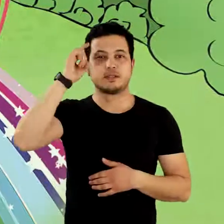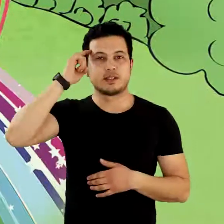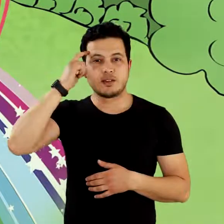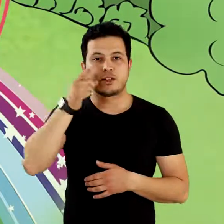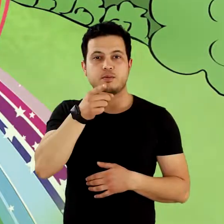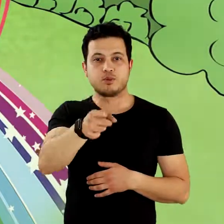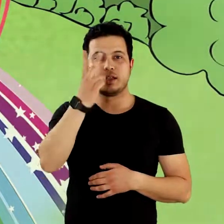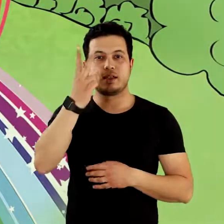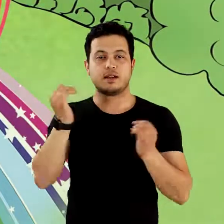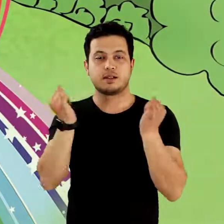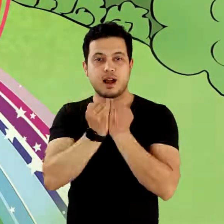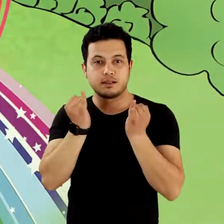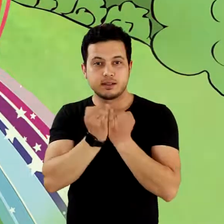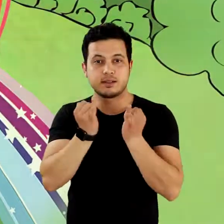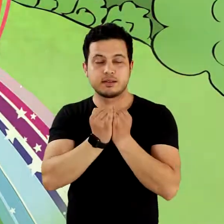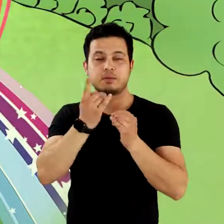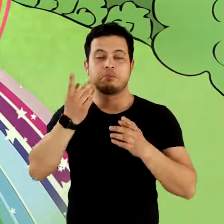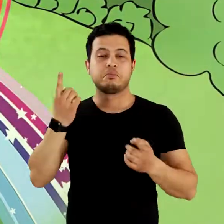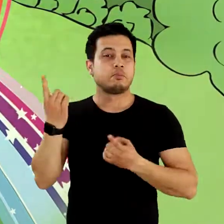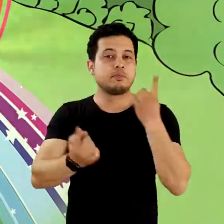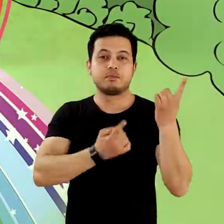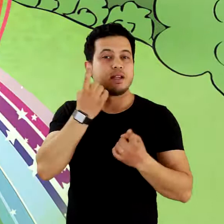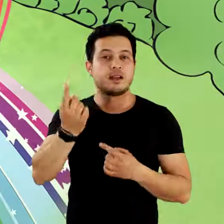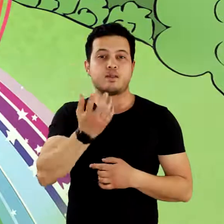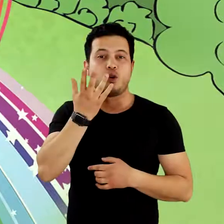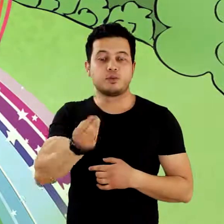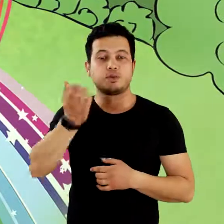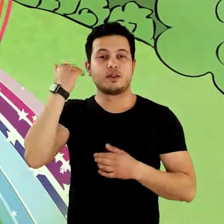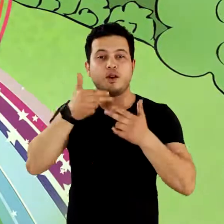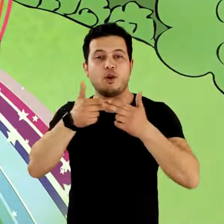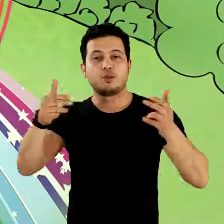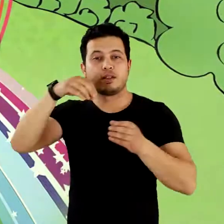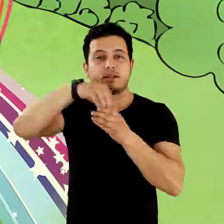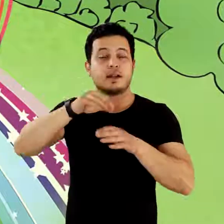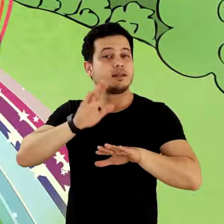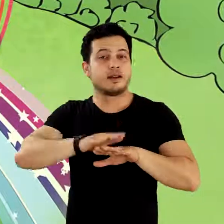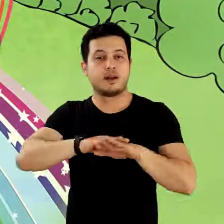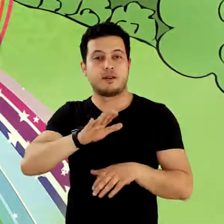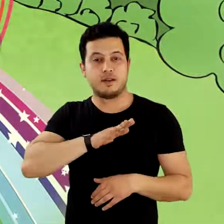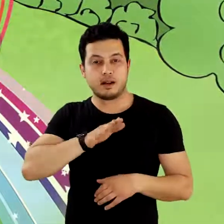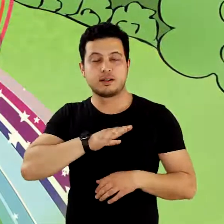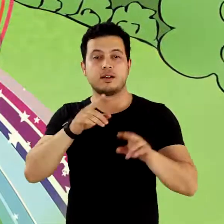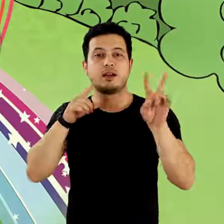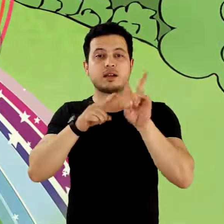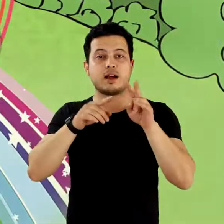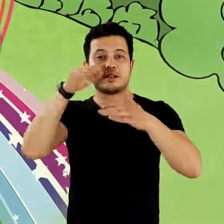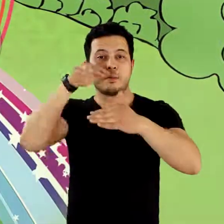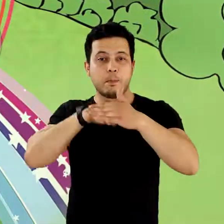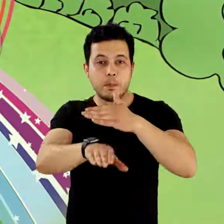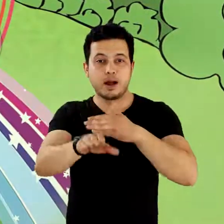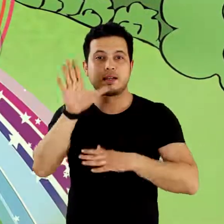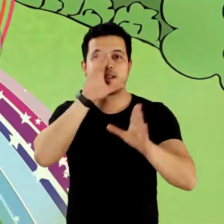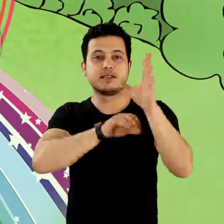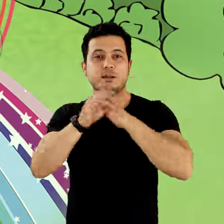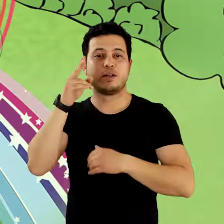Sence bu iki kardeşin başından hangi maceralar geçecek? Ne dersin? Kaklık mağarasına gizemli bir yolculuk